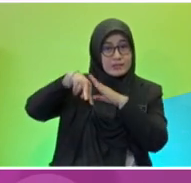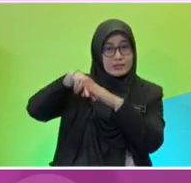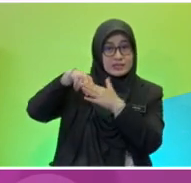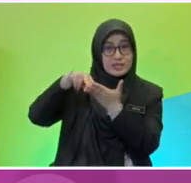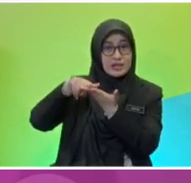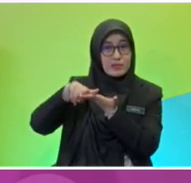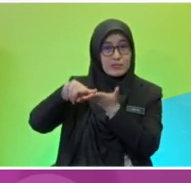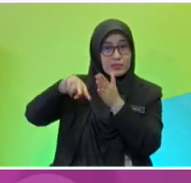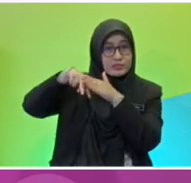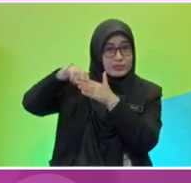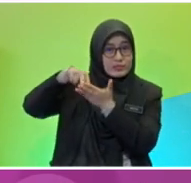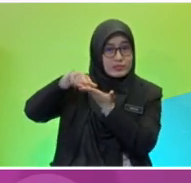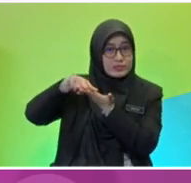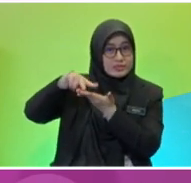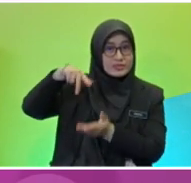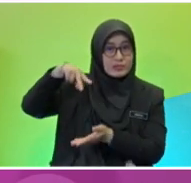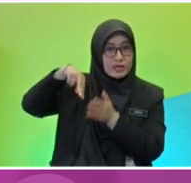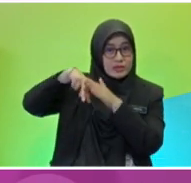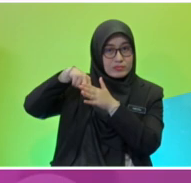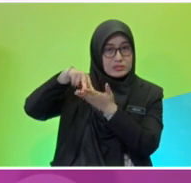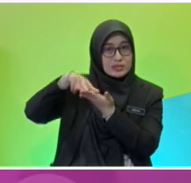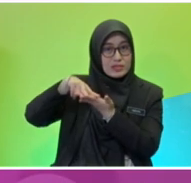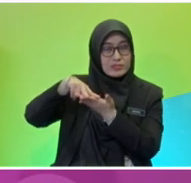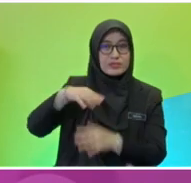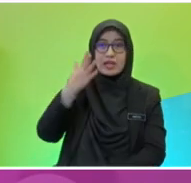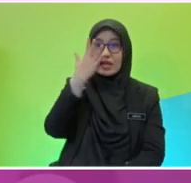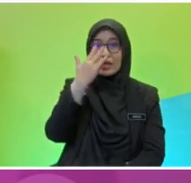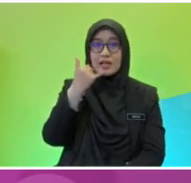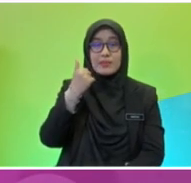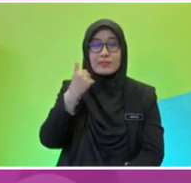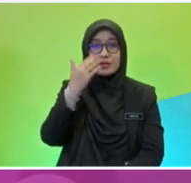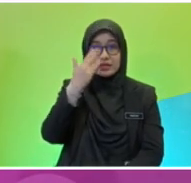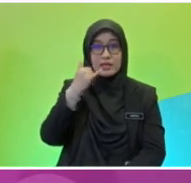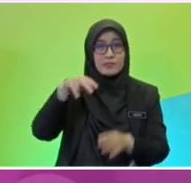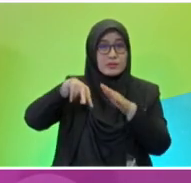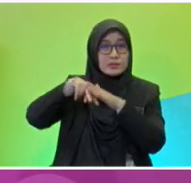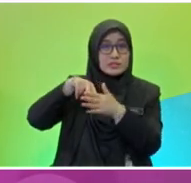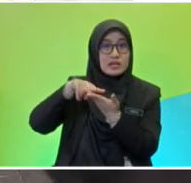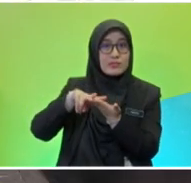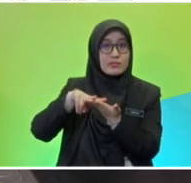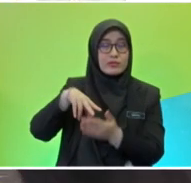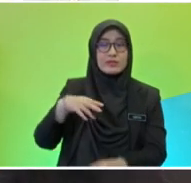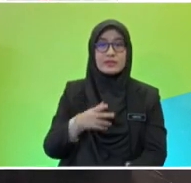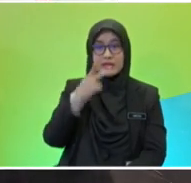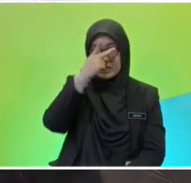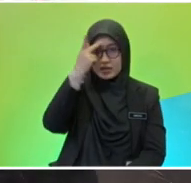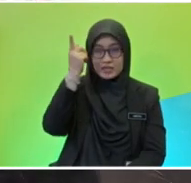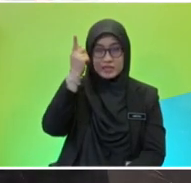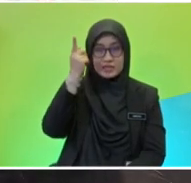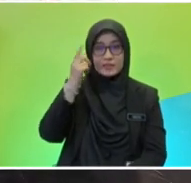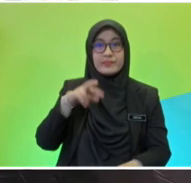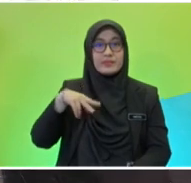berselaput. Kenapa dia berselaput? Kalau kita tengok kaki kita